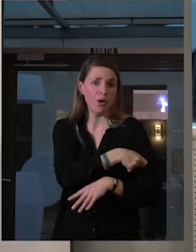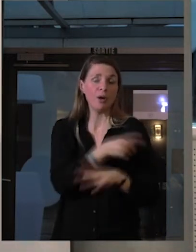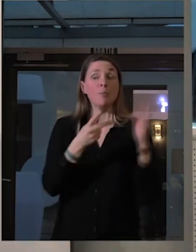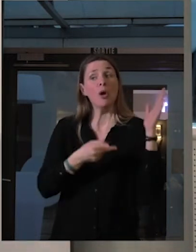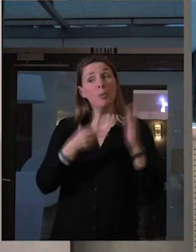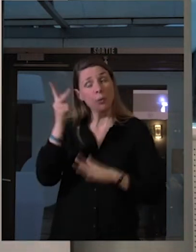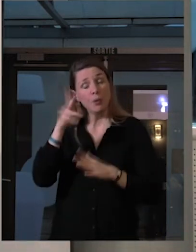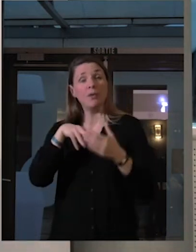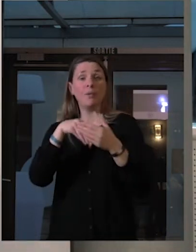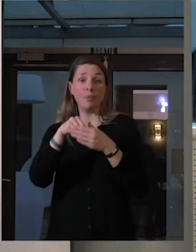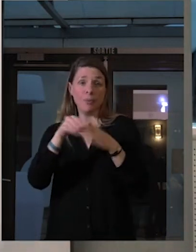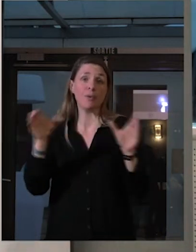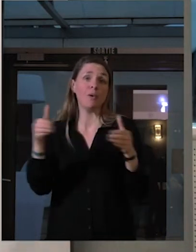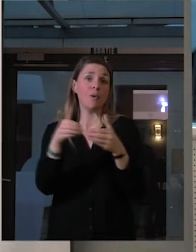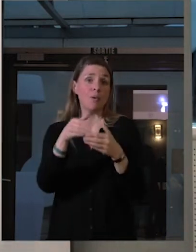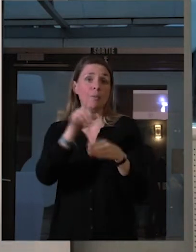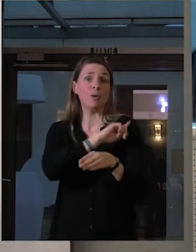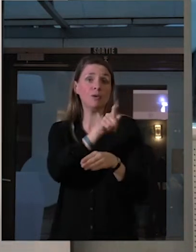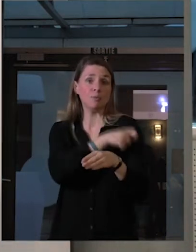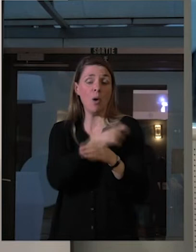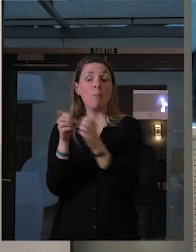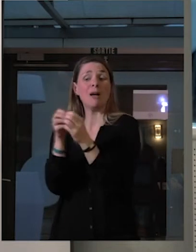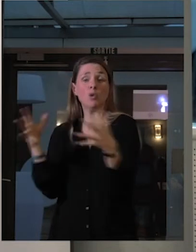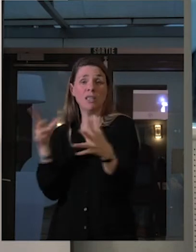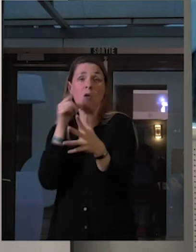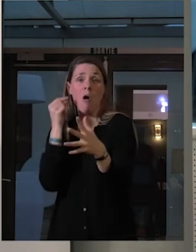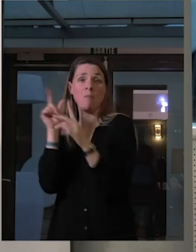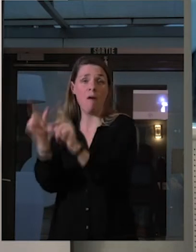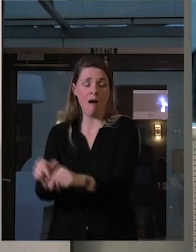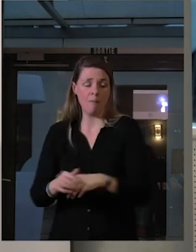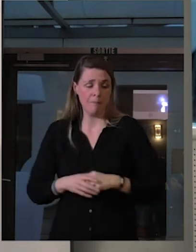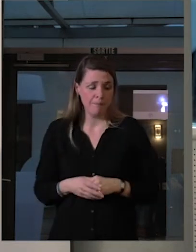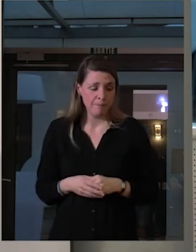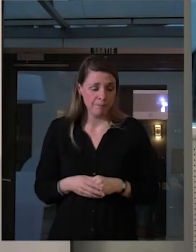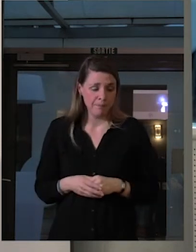dans des sports qui sont où il y a une majorité d'hommes.